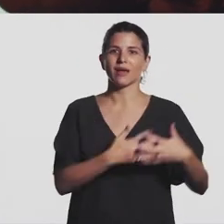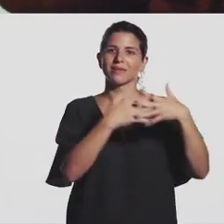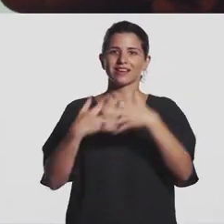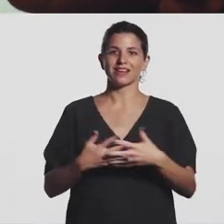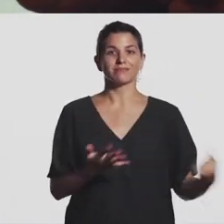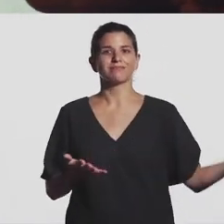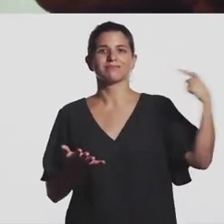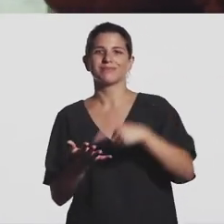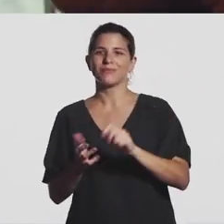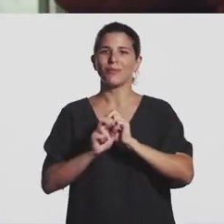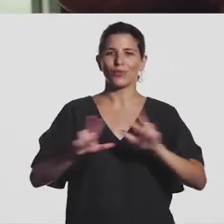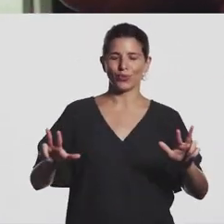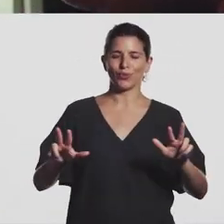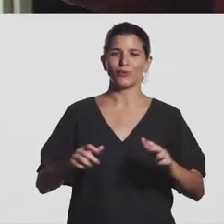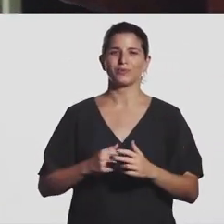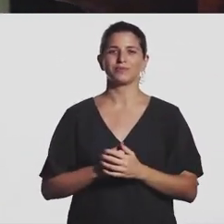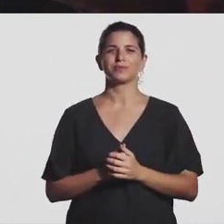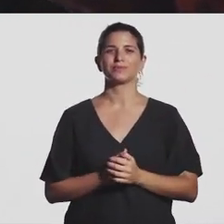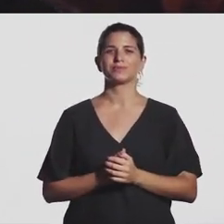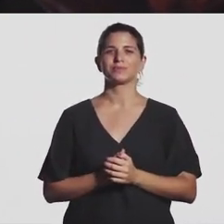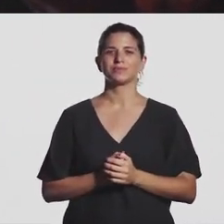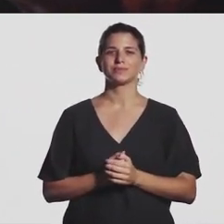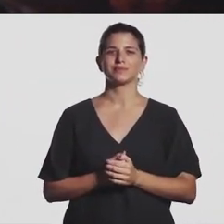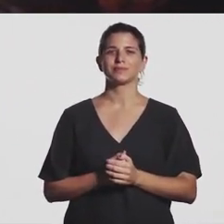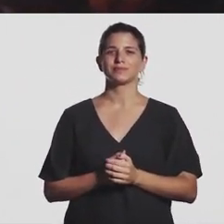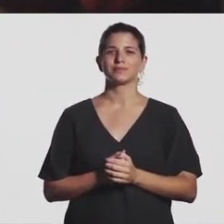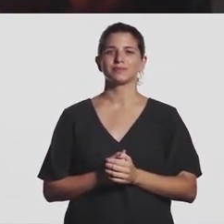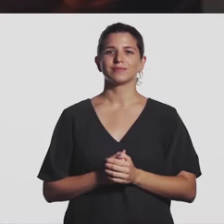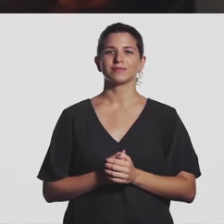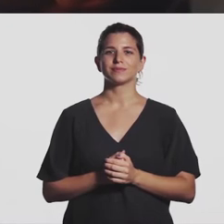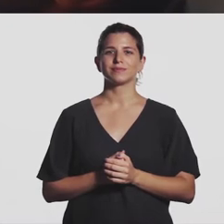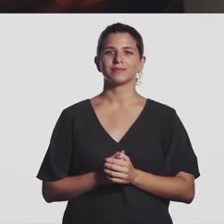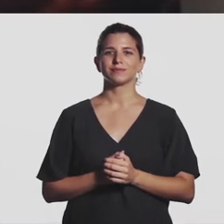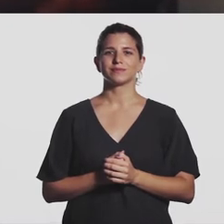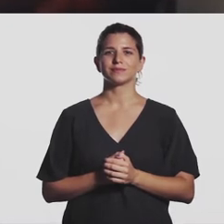papà se ne va pure lei in America per non più tornare.